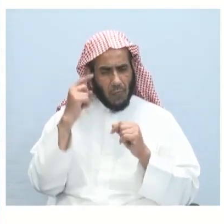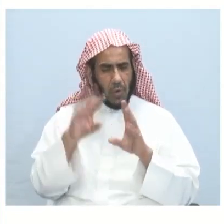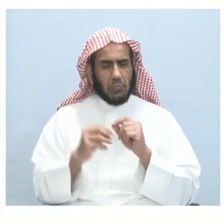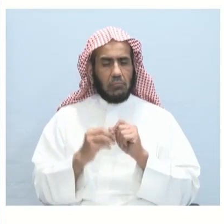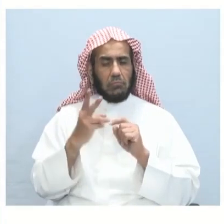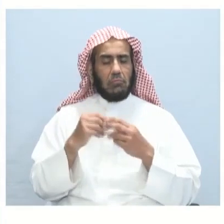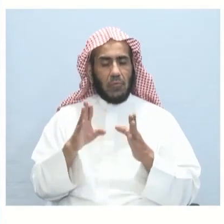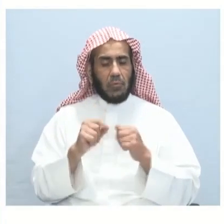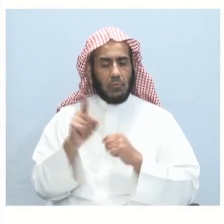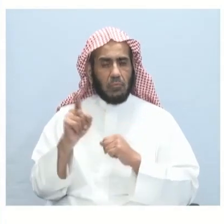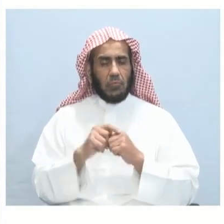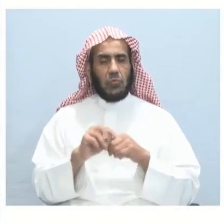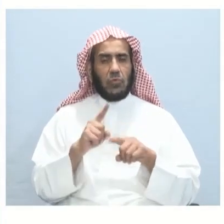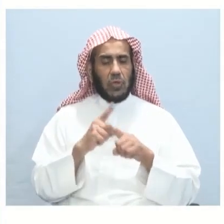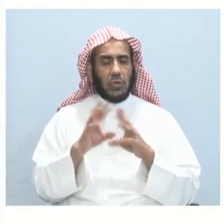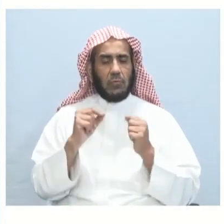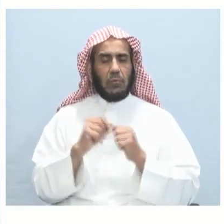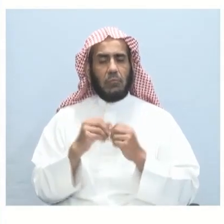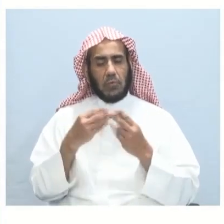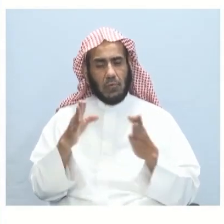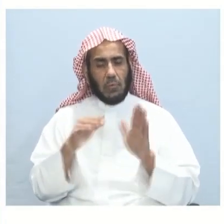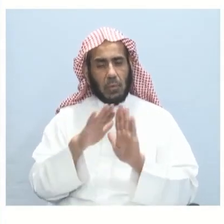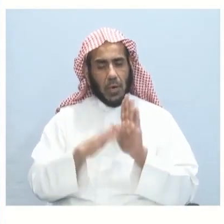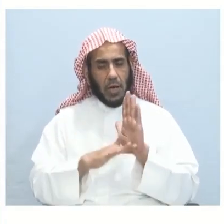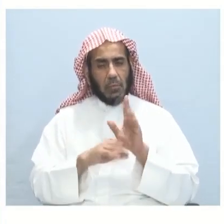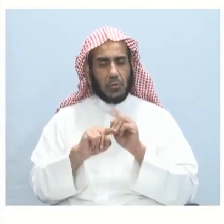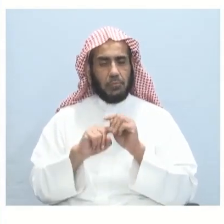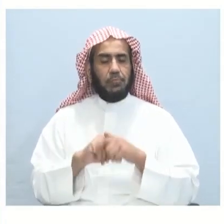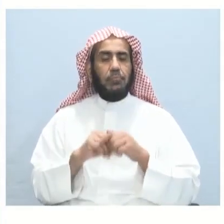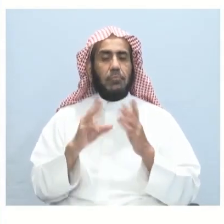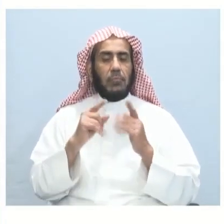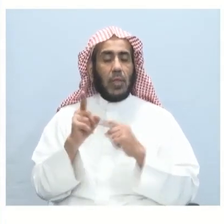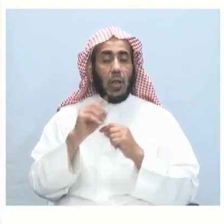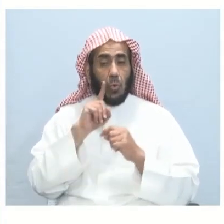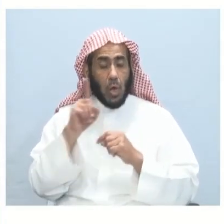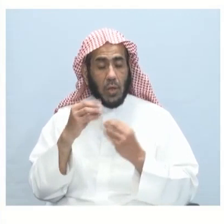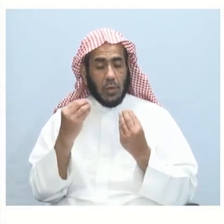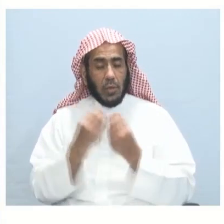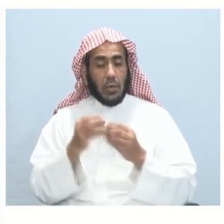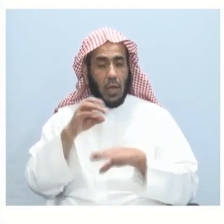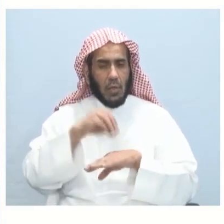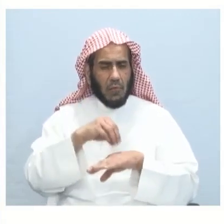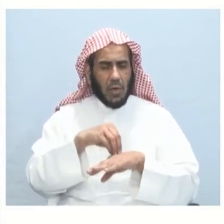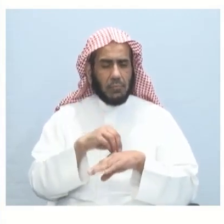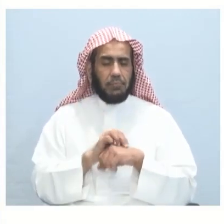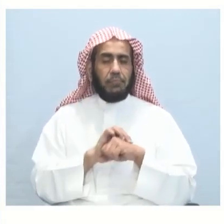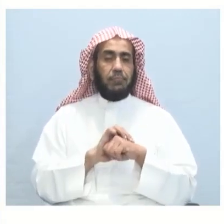نفتح المصنف في برنامج مايكروسوفت اكسل نلاحظ ان اضفنا